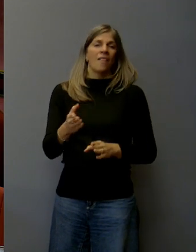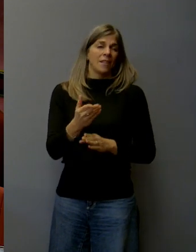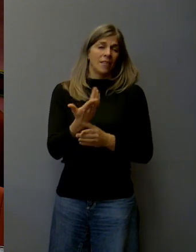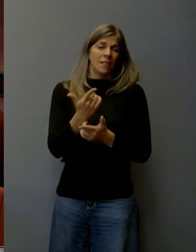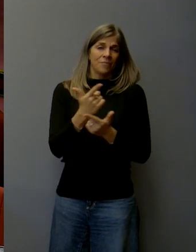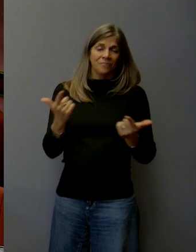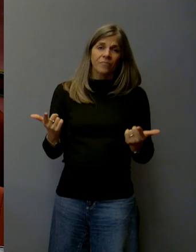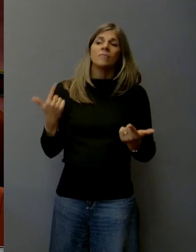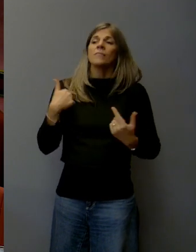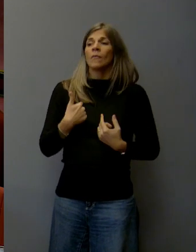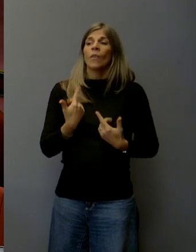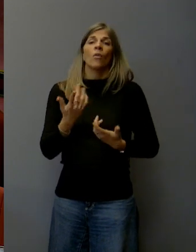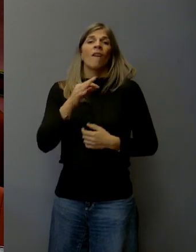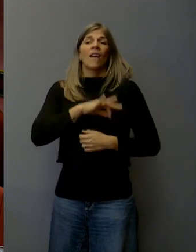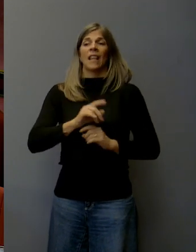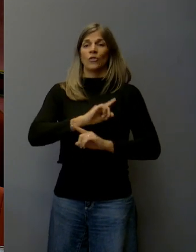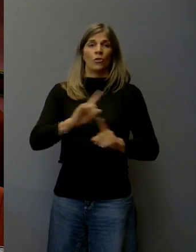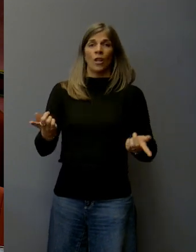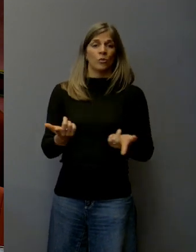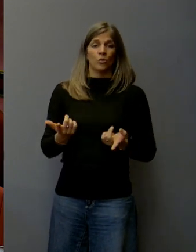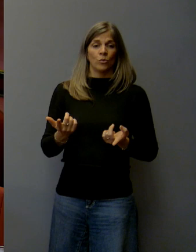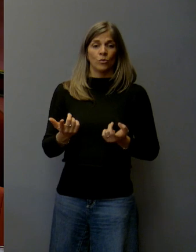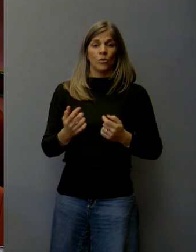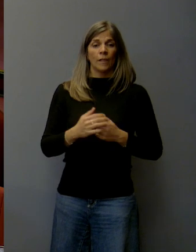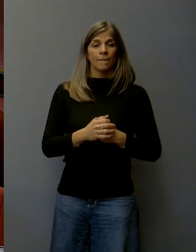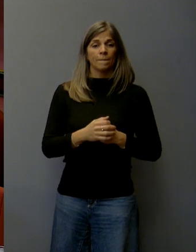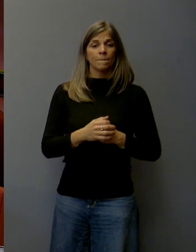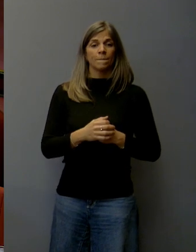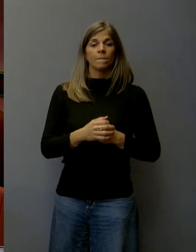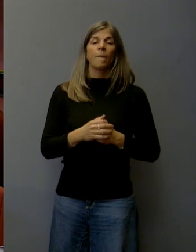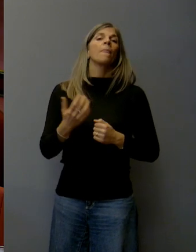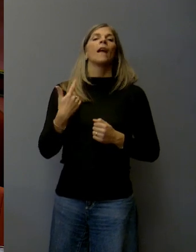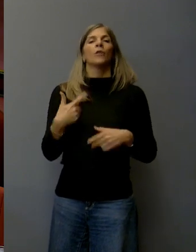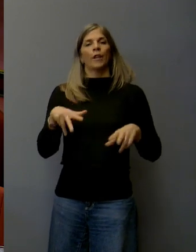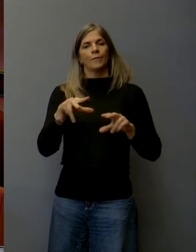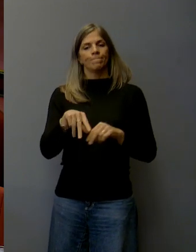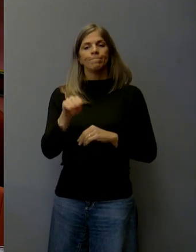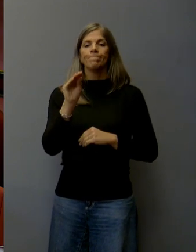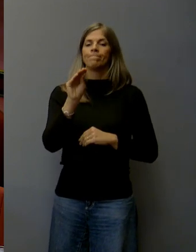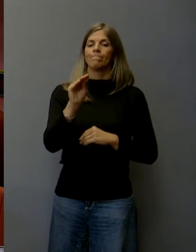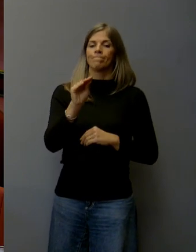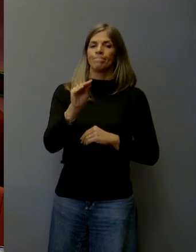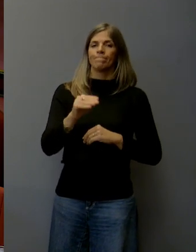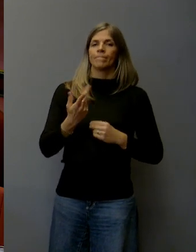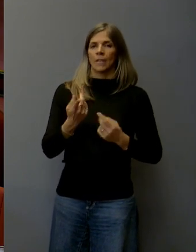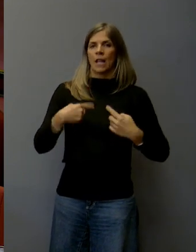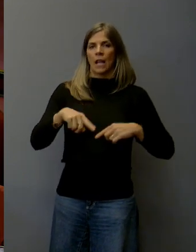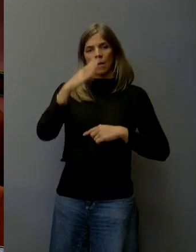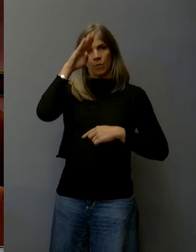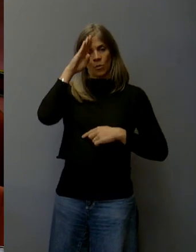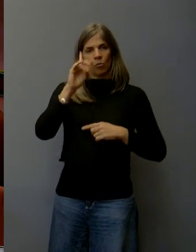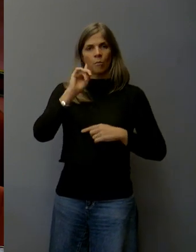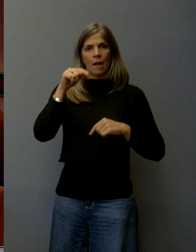che poi rischia se poi non si risolve i problemi di essere la realtà la situazione qui la ripongo la questione Grazie